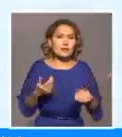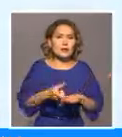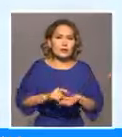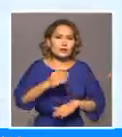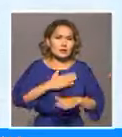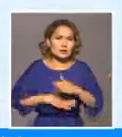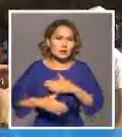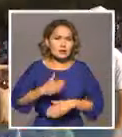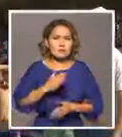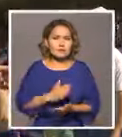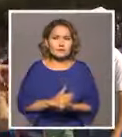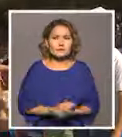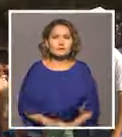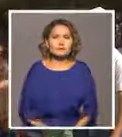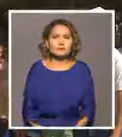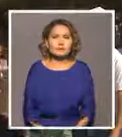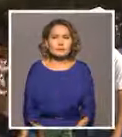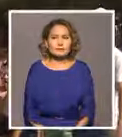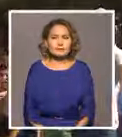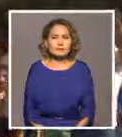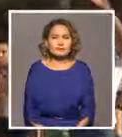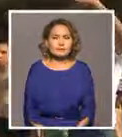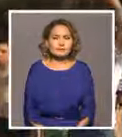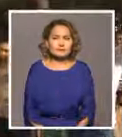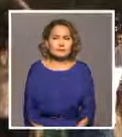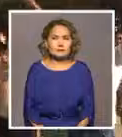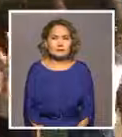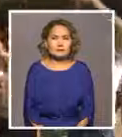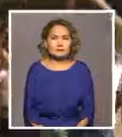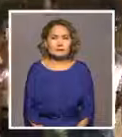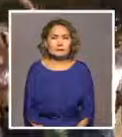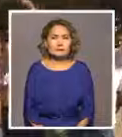бермек. Сәкен Сейітханұлы, Мақсат Тастенбек, Қазақстан ұлттық арнасы, Ақмола облысы.